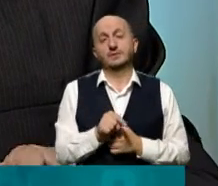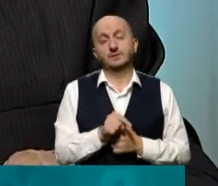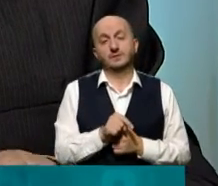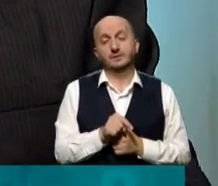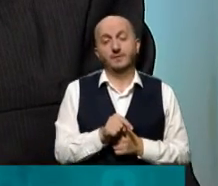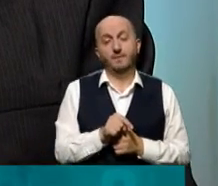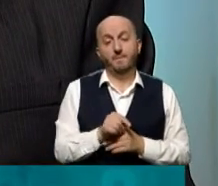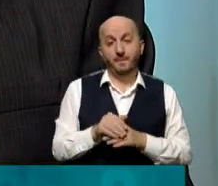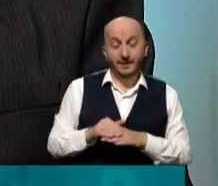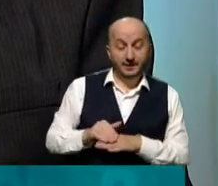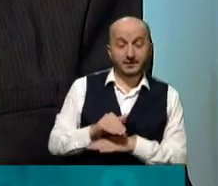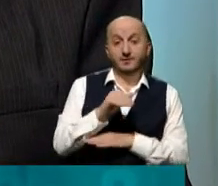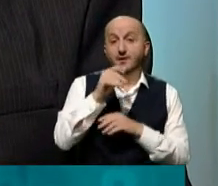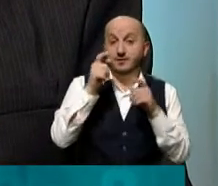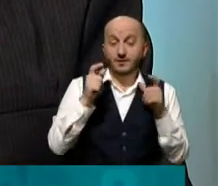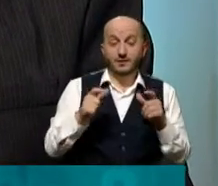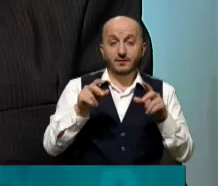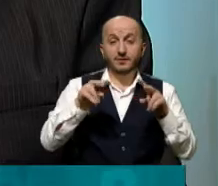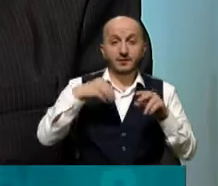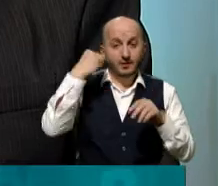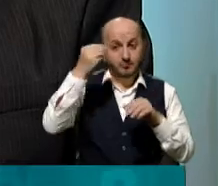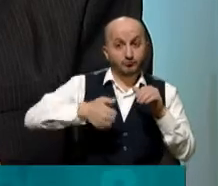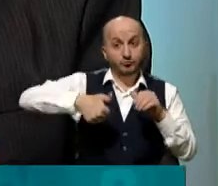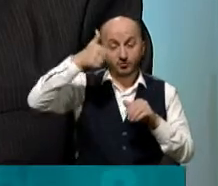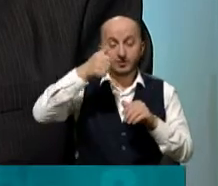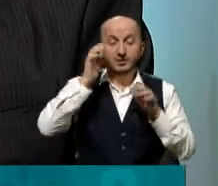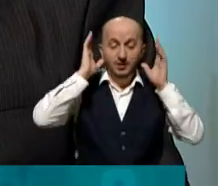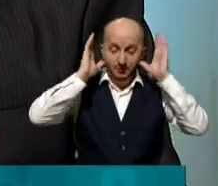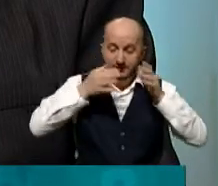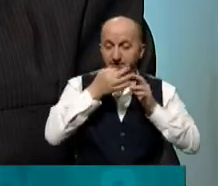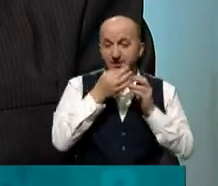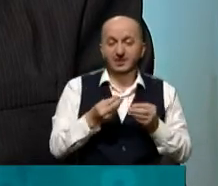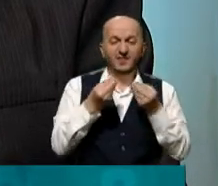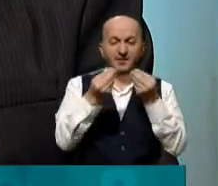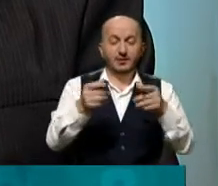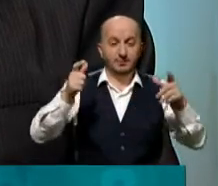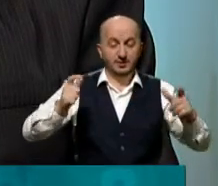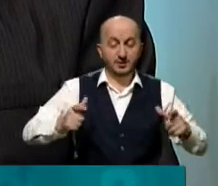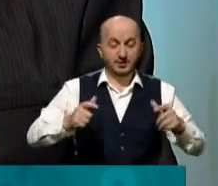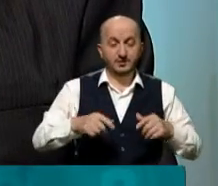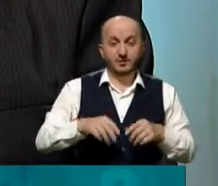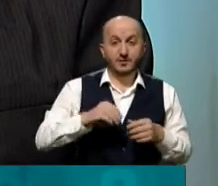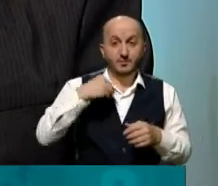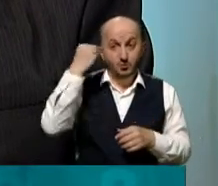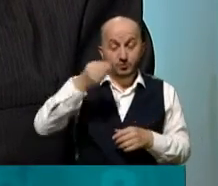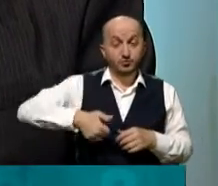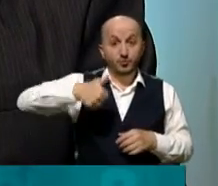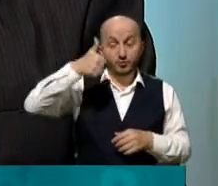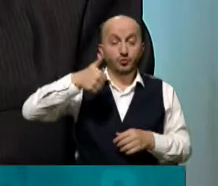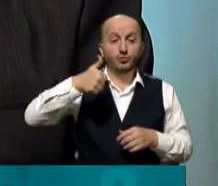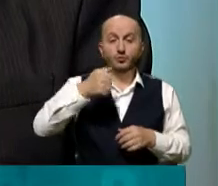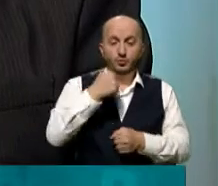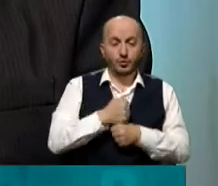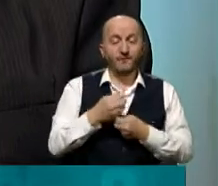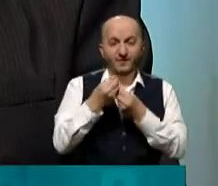bulunulan yerdeki müftülüğün namaz kılmasına izin verdiği bir yer varsa veya müftülüğün görevlendirdiği yetkili